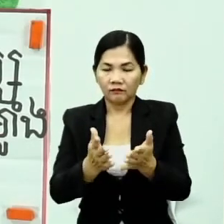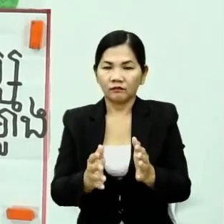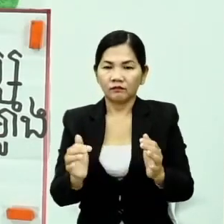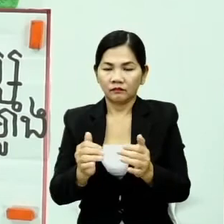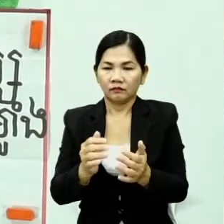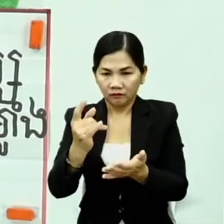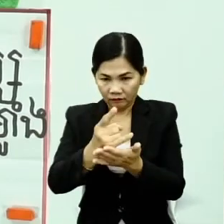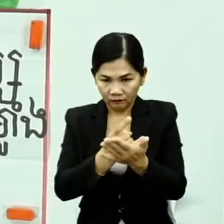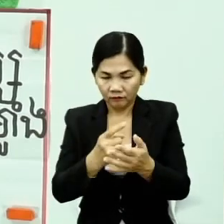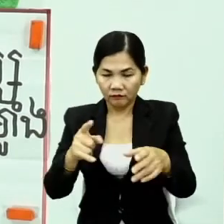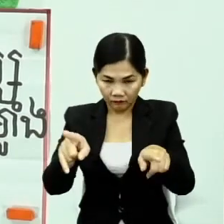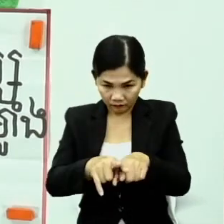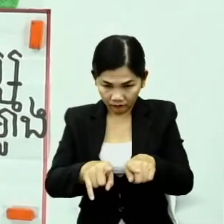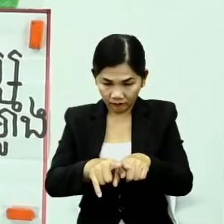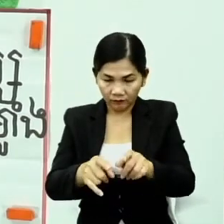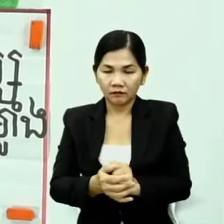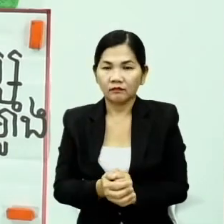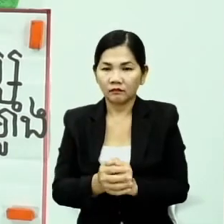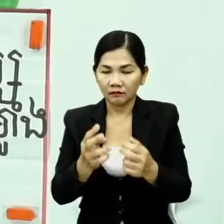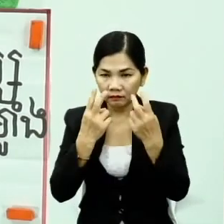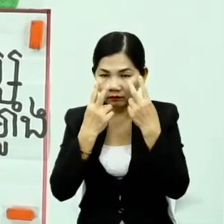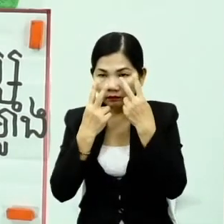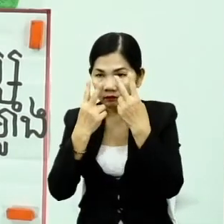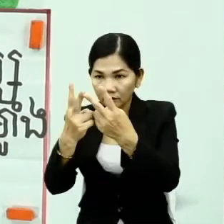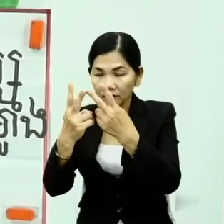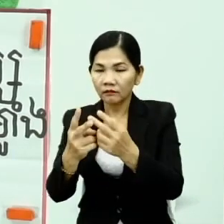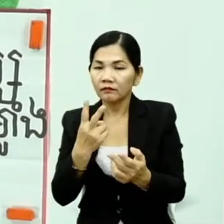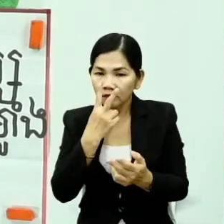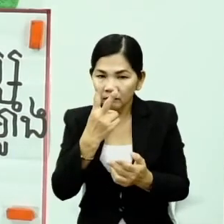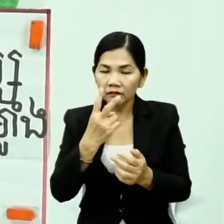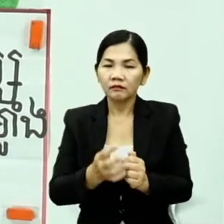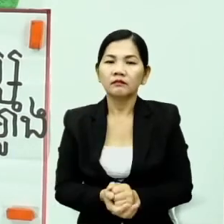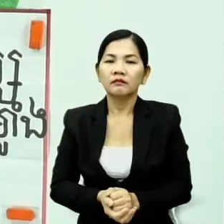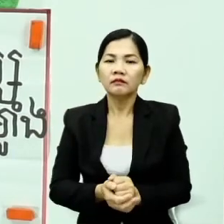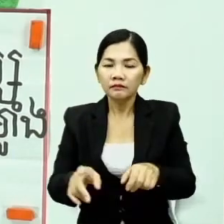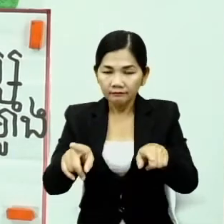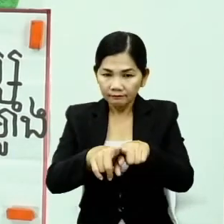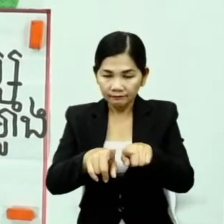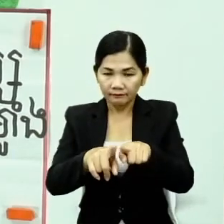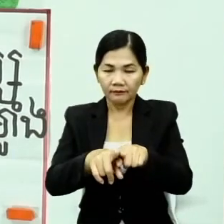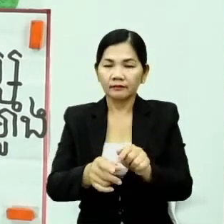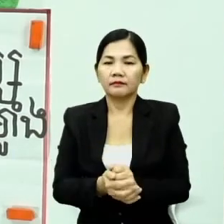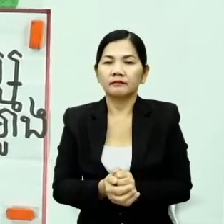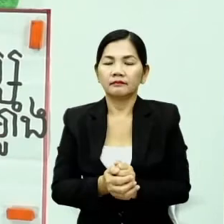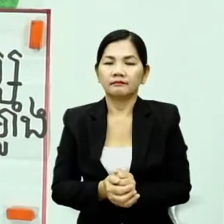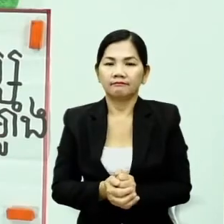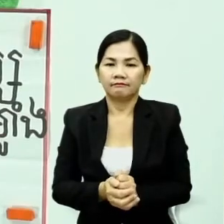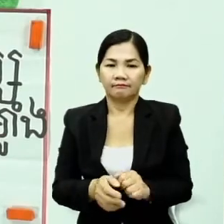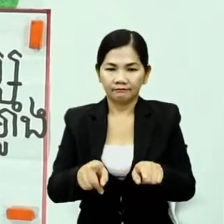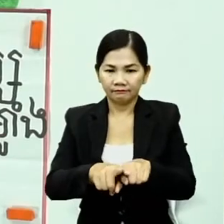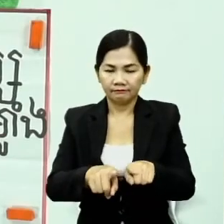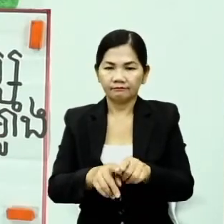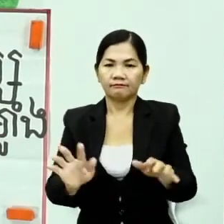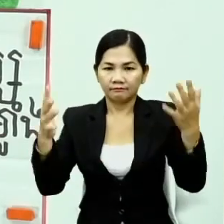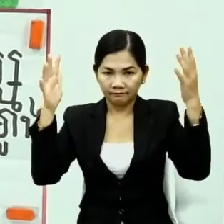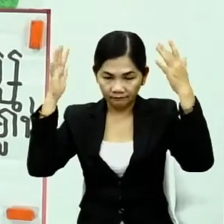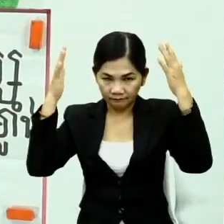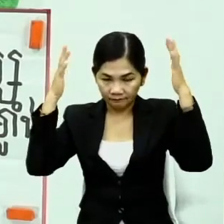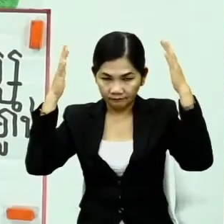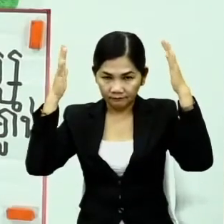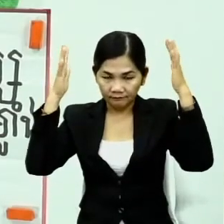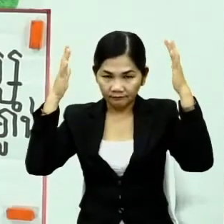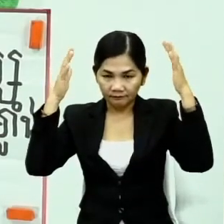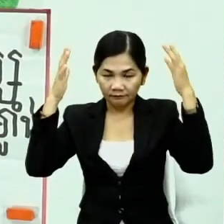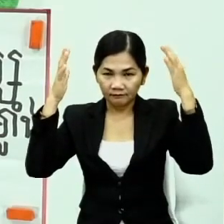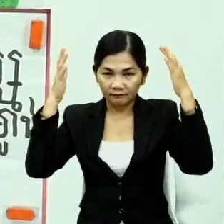riêng được bao dưỡng đá được tì chà con sẵn kết mơ mơ con đôi tì con đôi nó con nó chà cho rùm ọp ọ